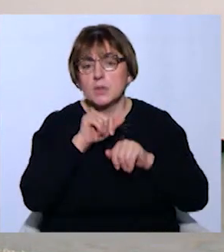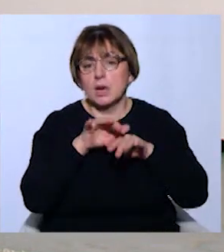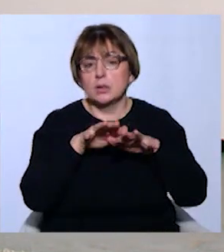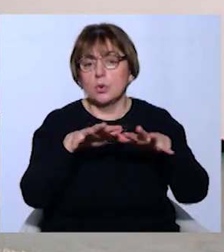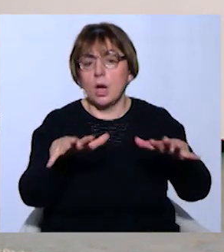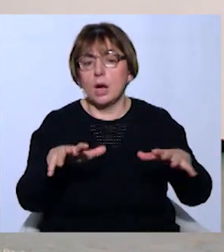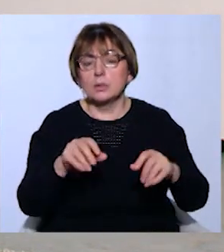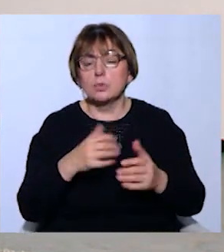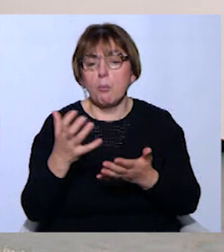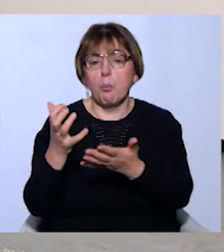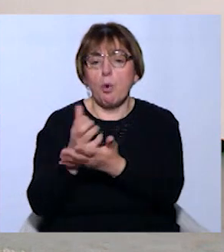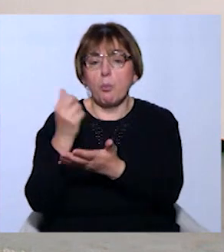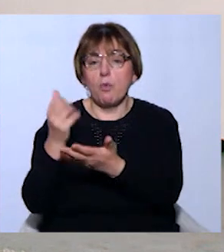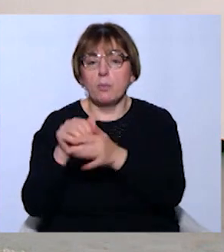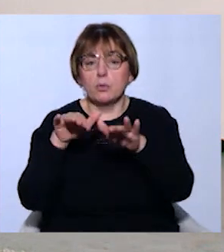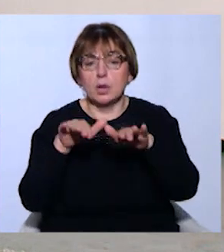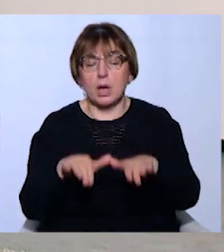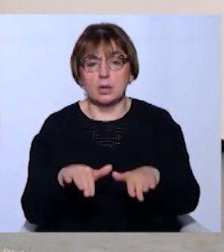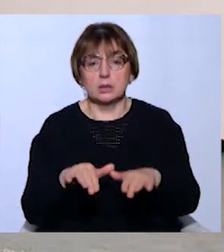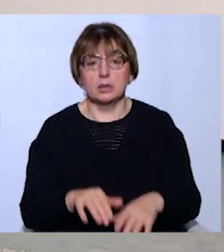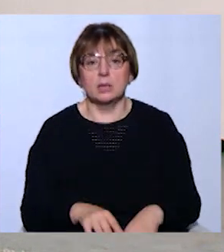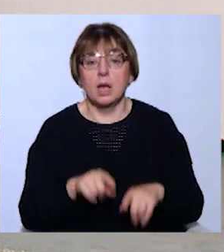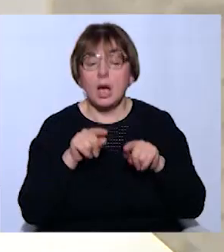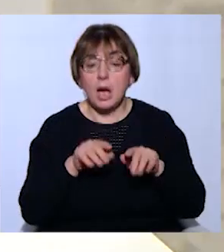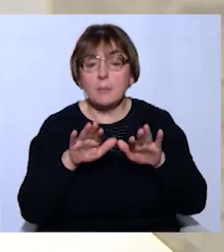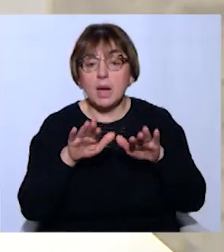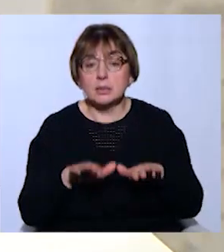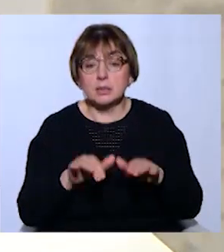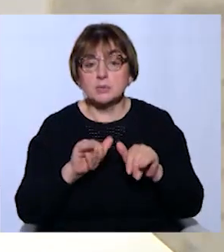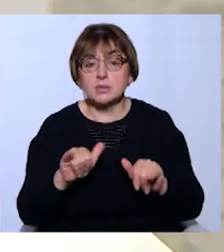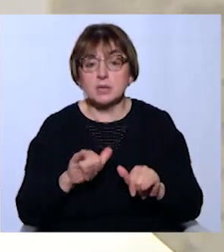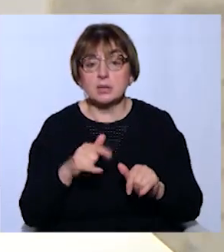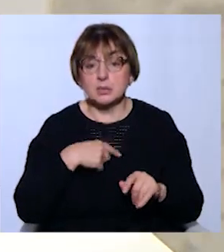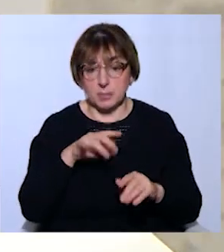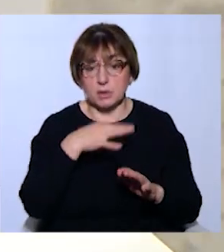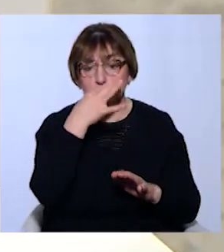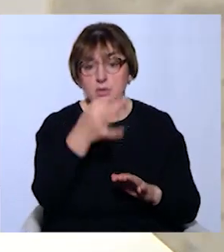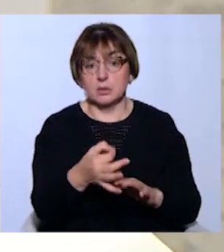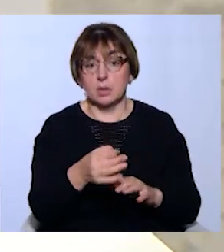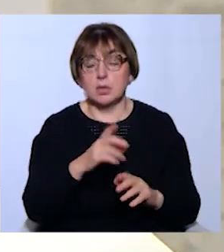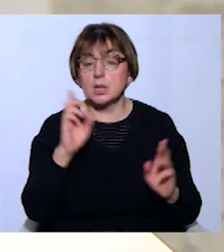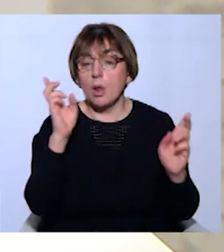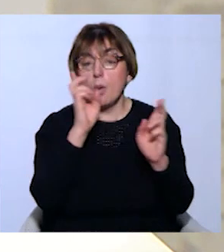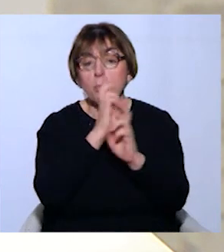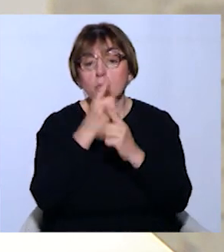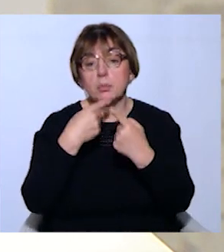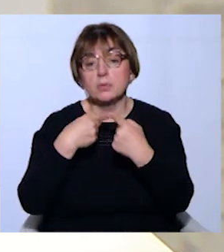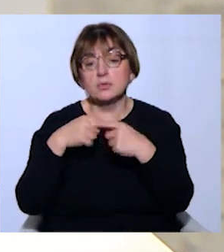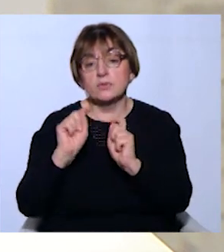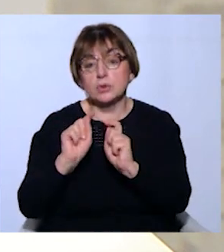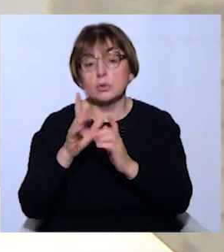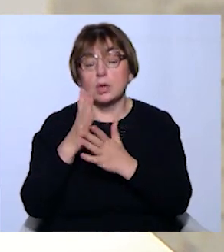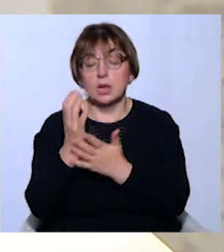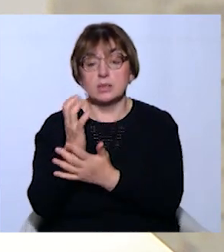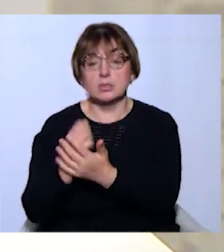რადიოაქტიური მოპოვების ადგილი. ამ ადგილებში, რომელიც ახლა მე დავასახელე, ესენი ბუნებრივი რადიაციის